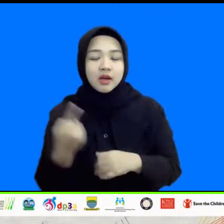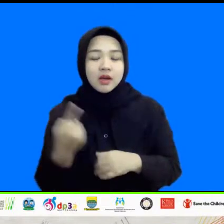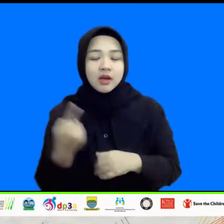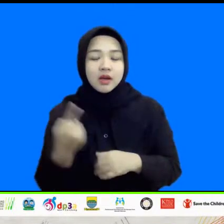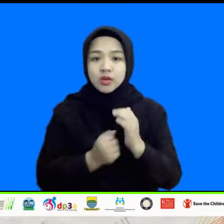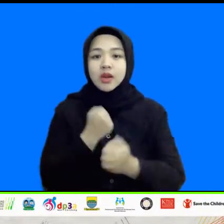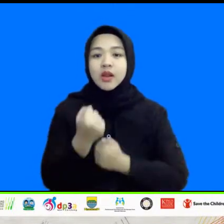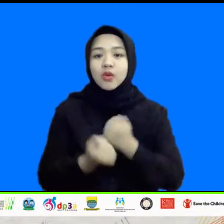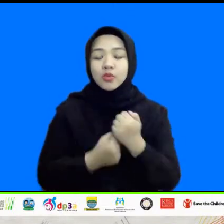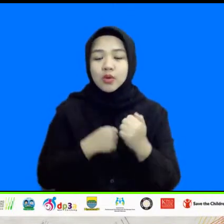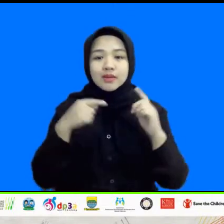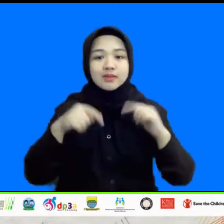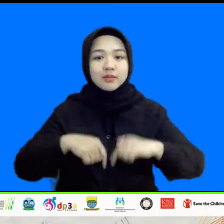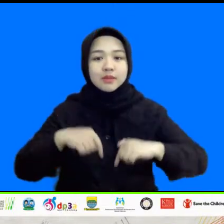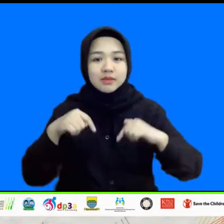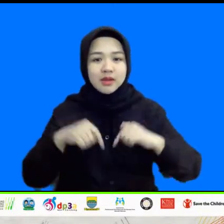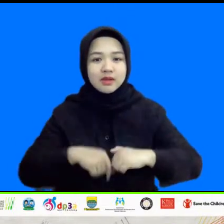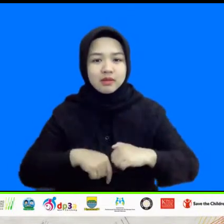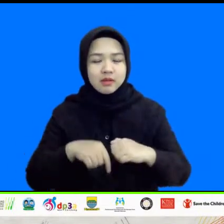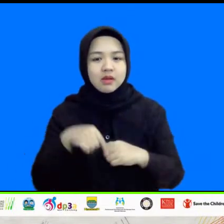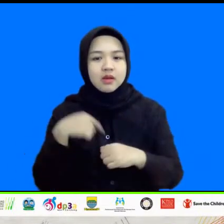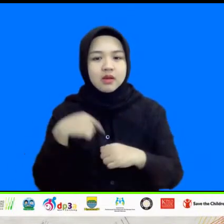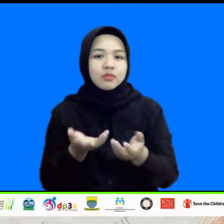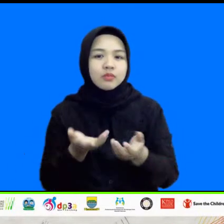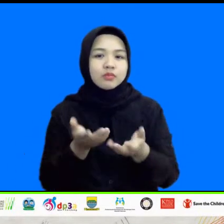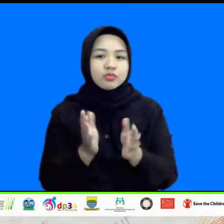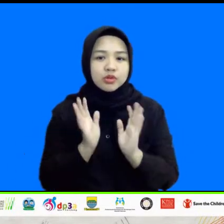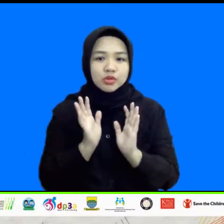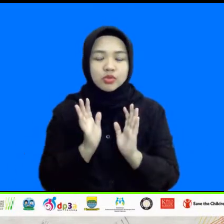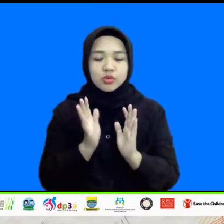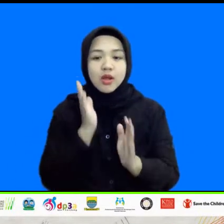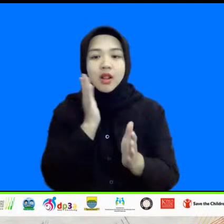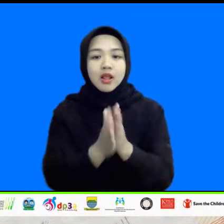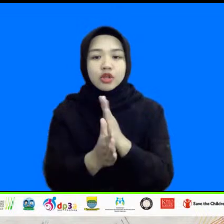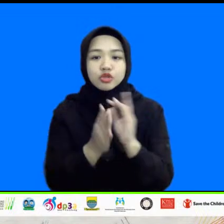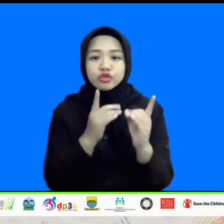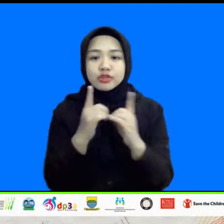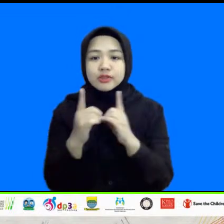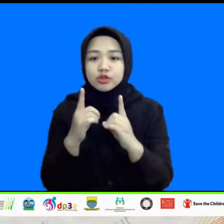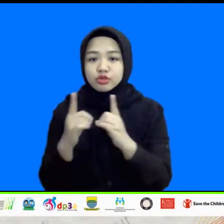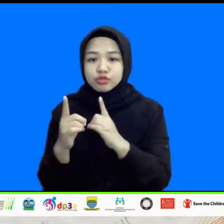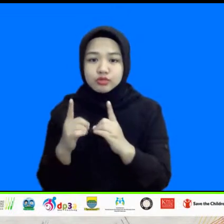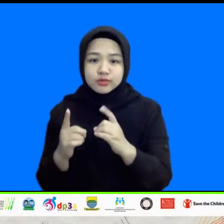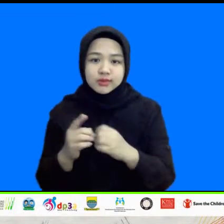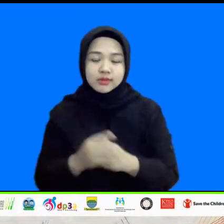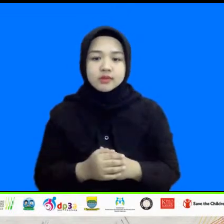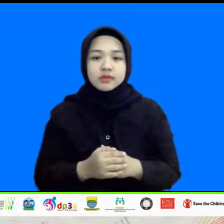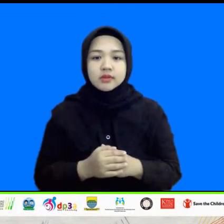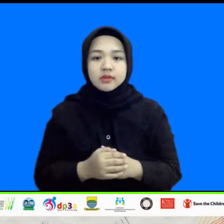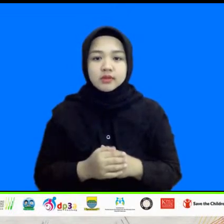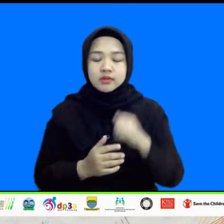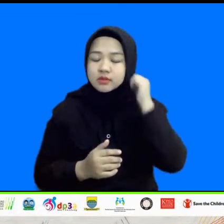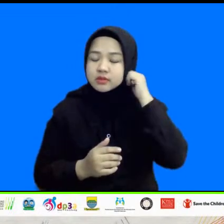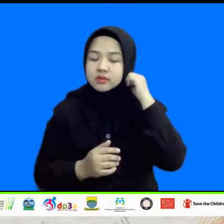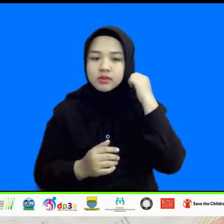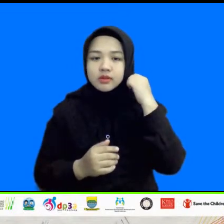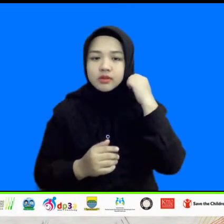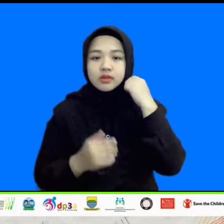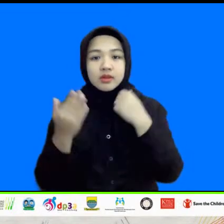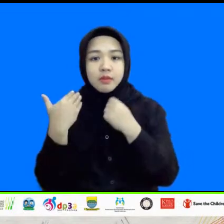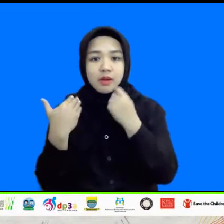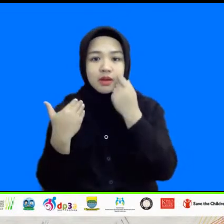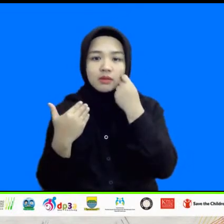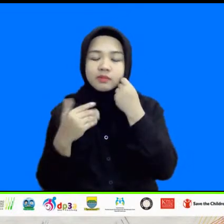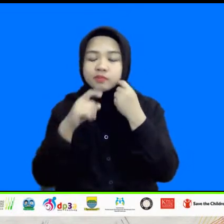lakukan sejauh ini, yang pasti kami sudah langsung berdiskusi gitu ya. Jadi kebetulan kan kemarin tuh Pak Deputi juga ada